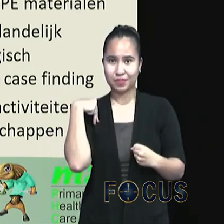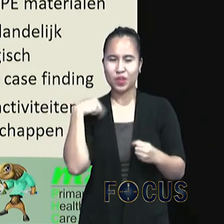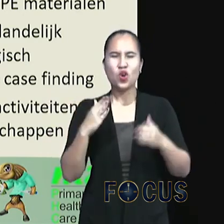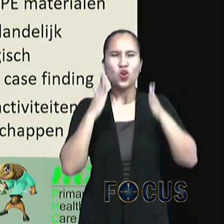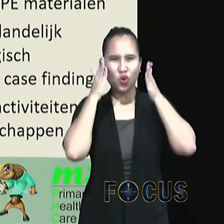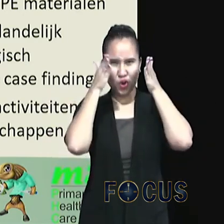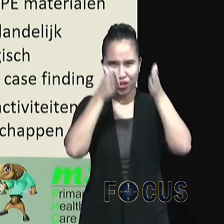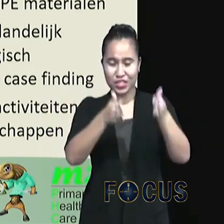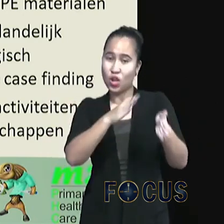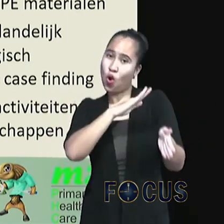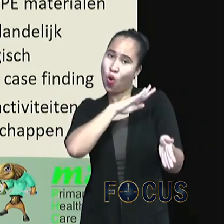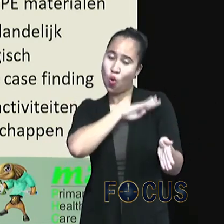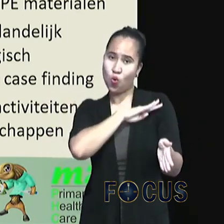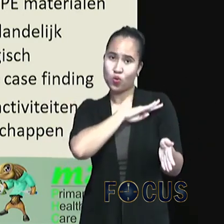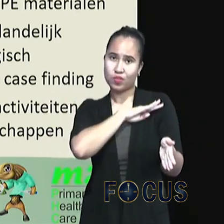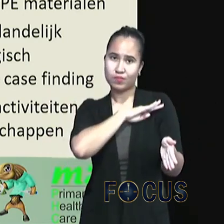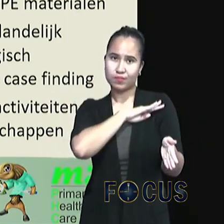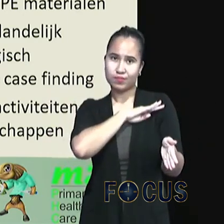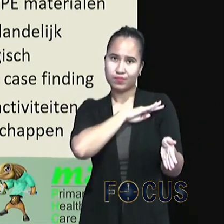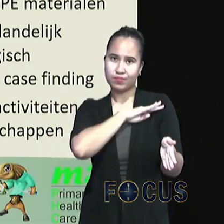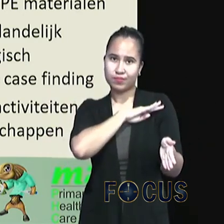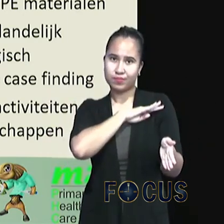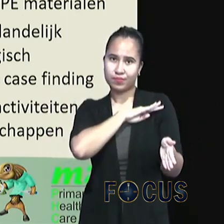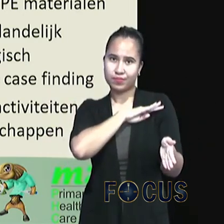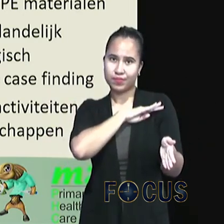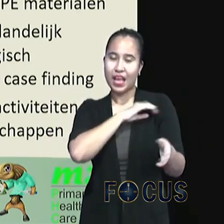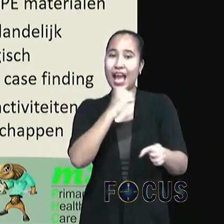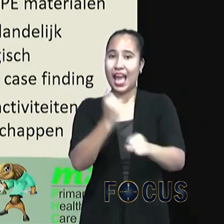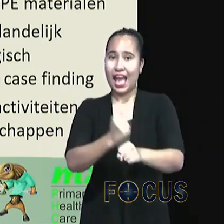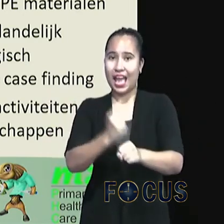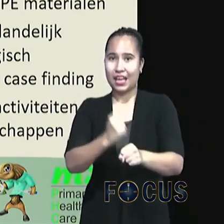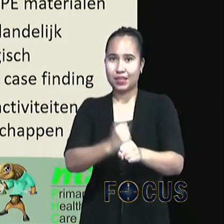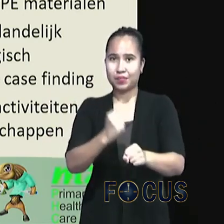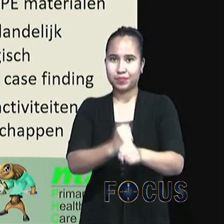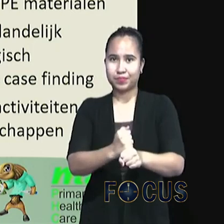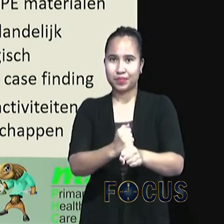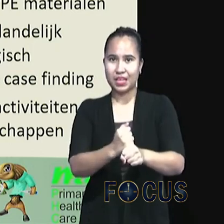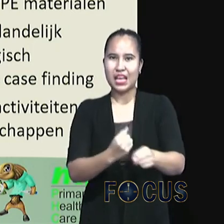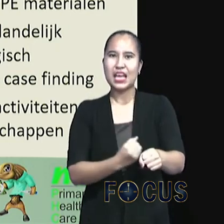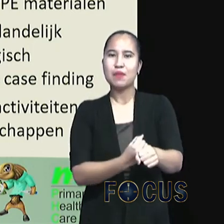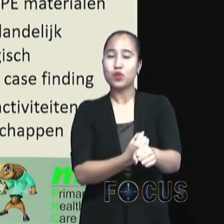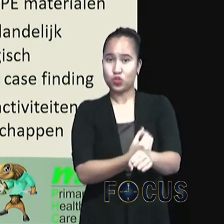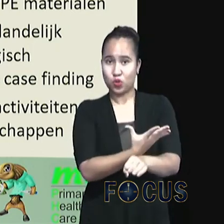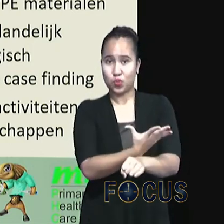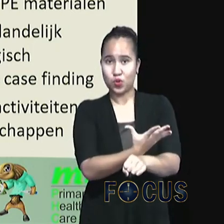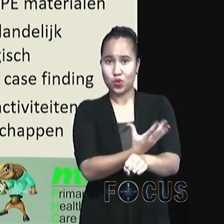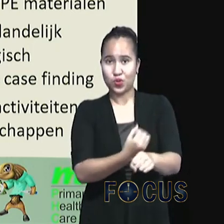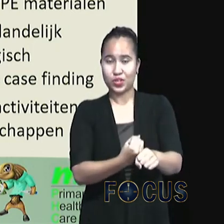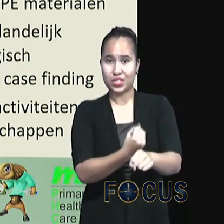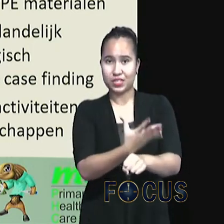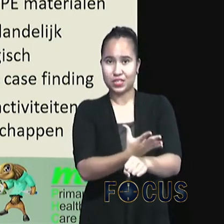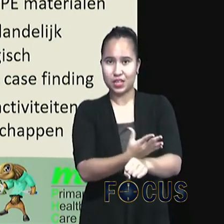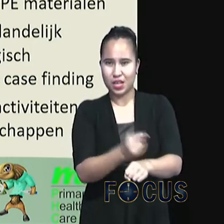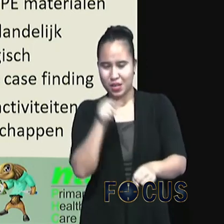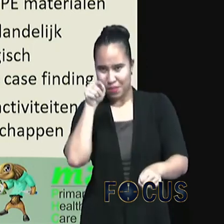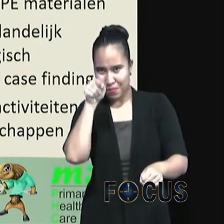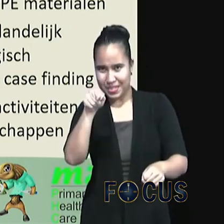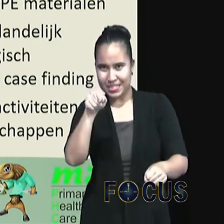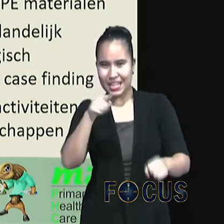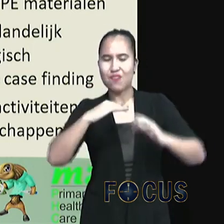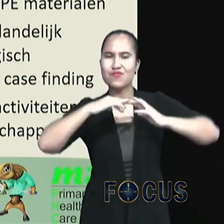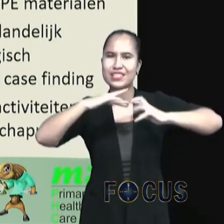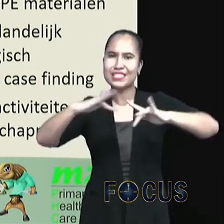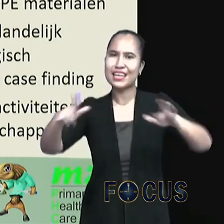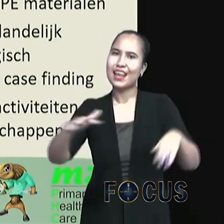concentreren ons ook rondom het uitvoeren van epidemiologische missies naar de diverse gebieden